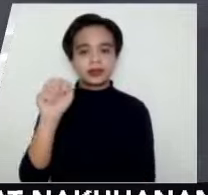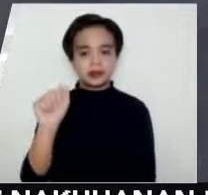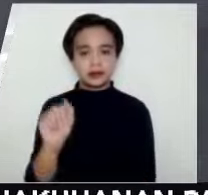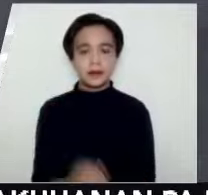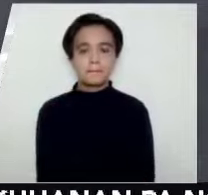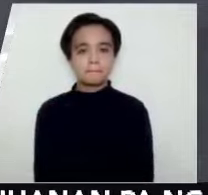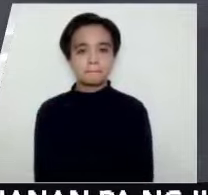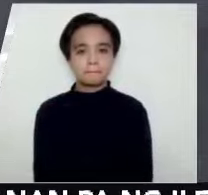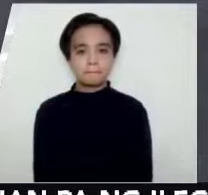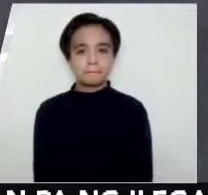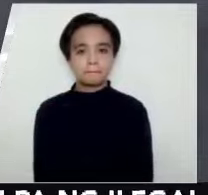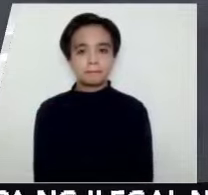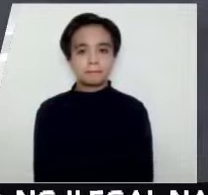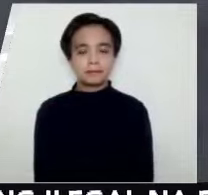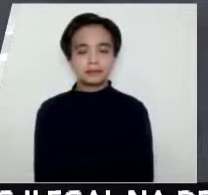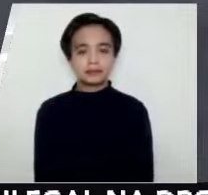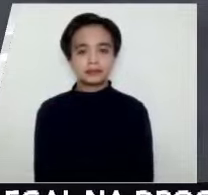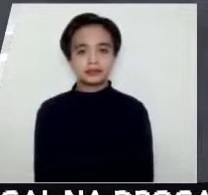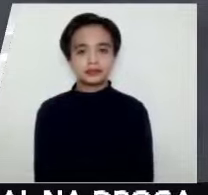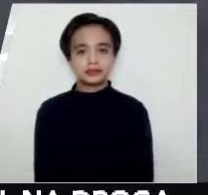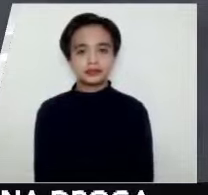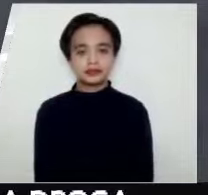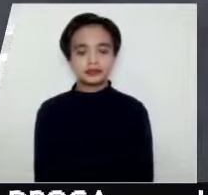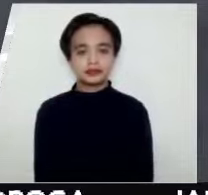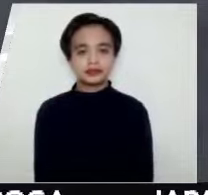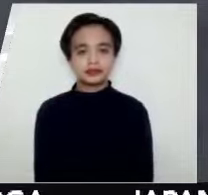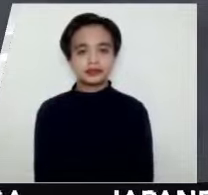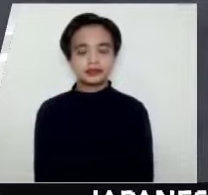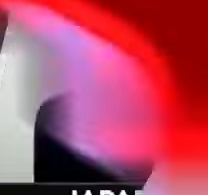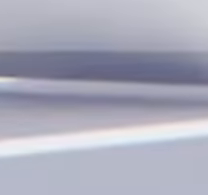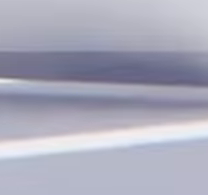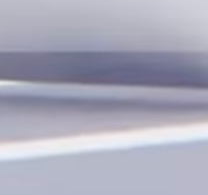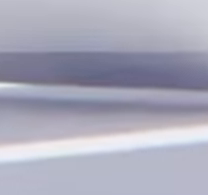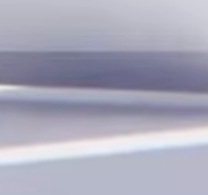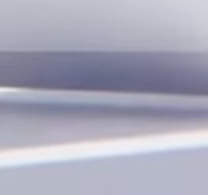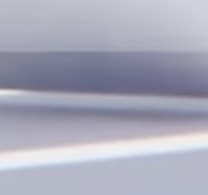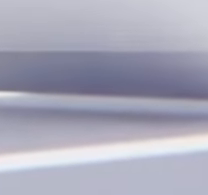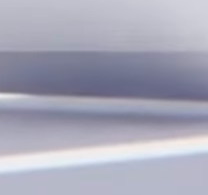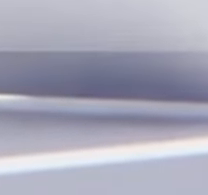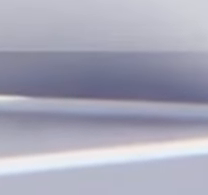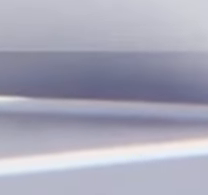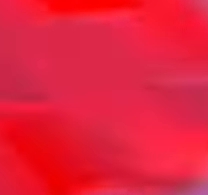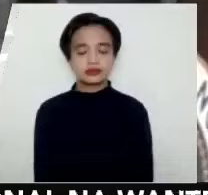Jasmine Gabriel Galban ng GMA Regional TV, One North, Central Luzon.